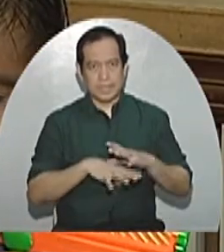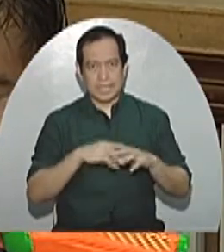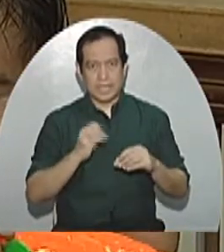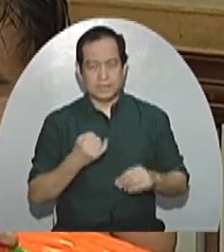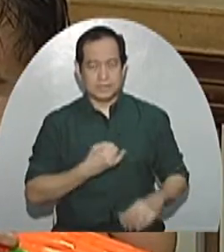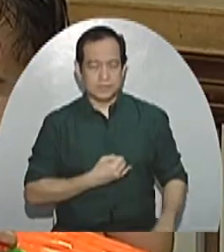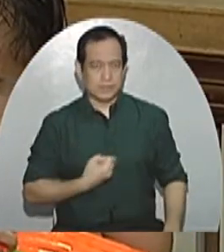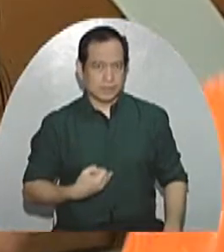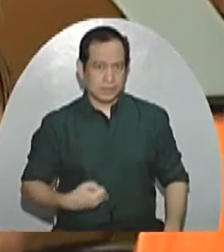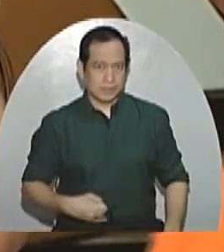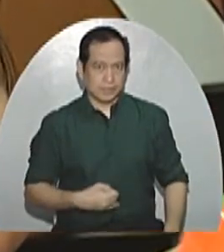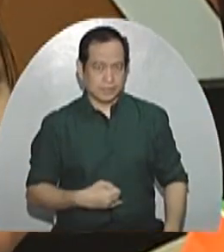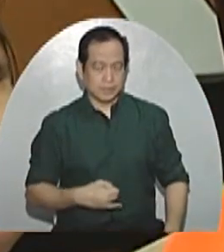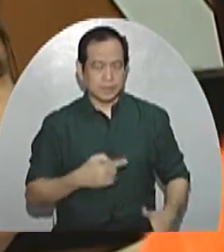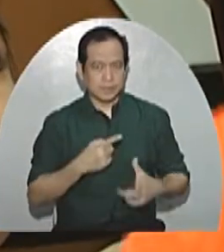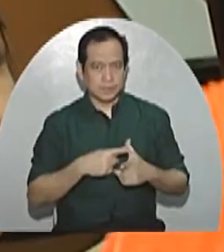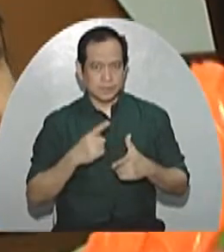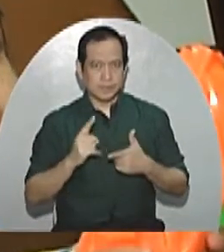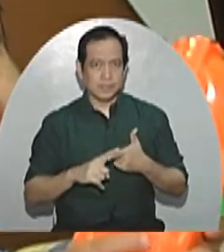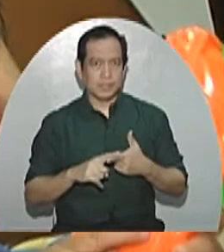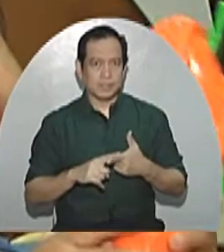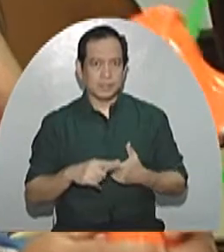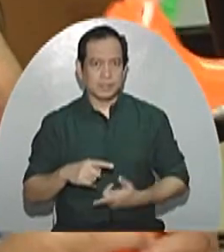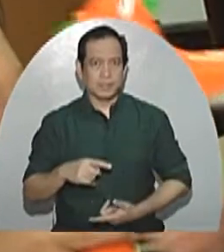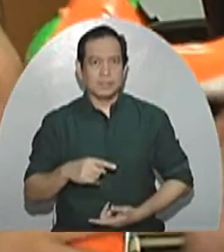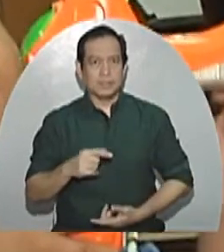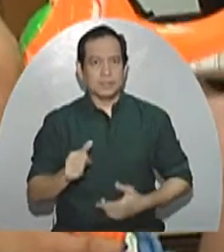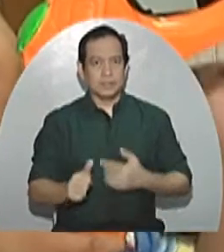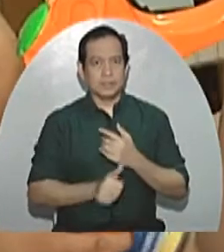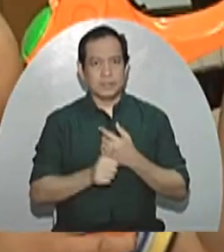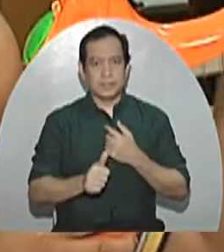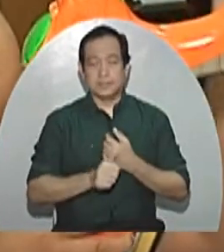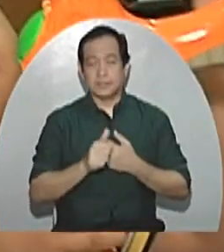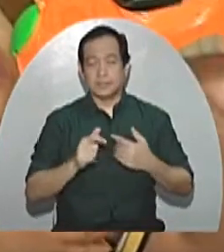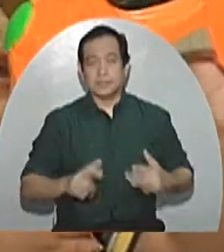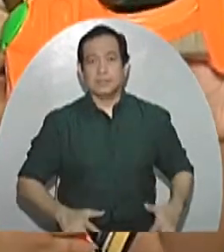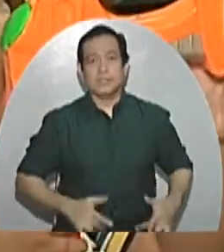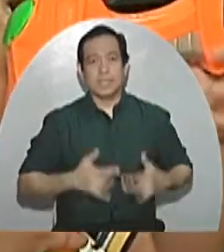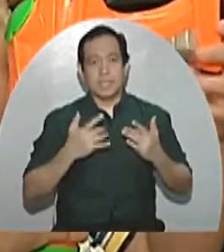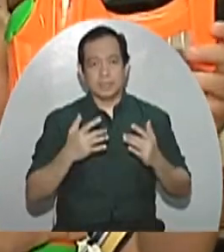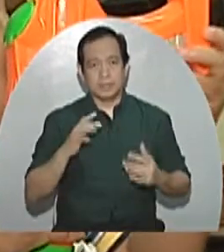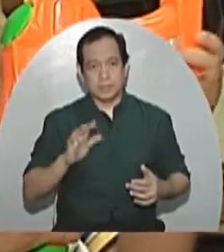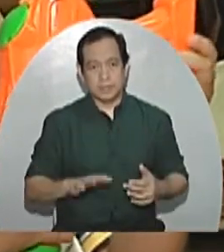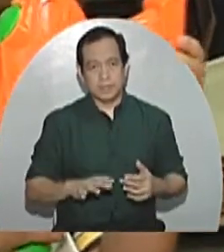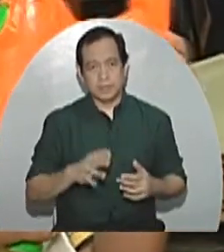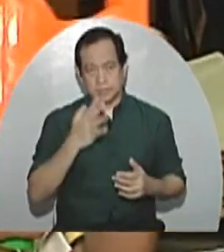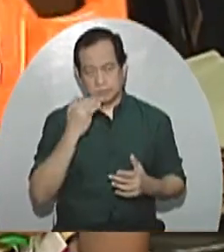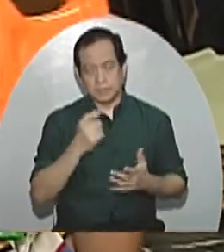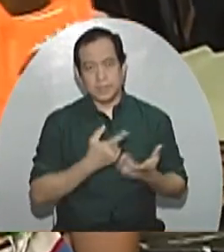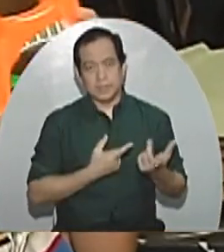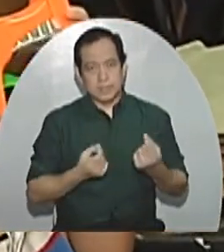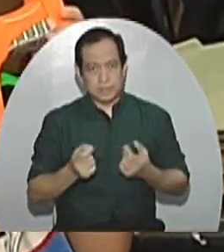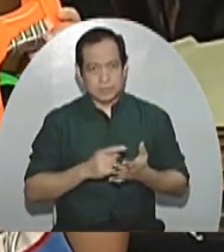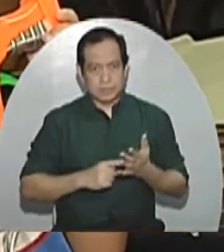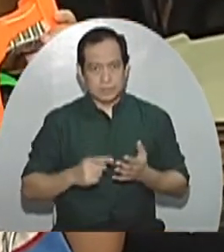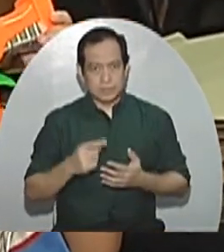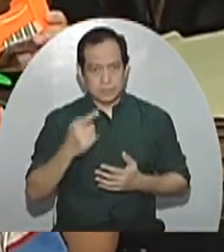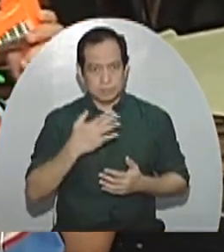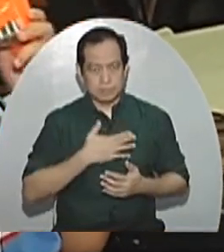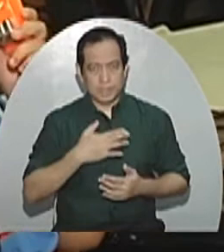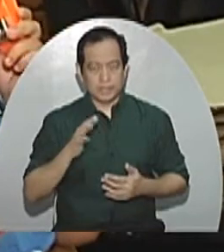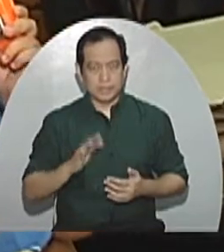bituka, tsaka ano rin po, kasi delikado na nga daw po eh, kaya ginaniton lang po